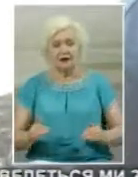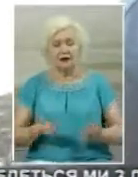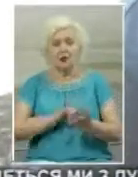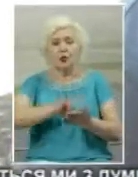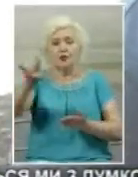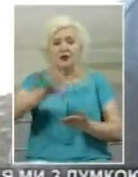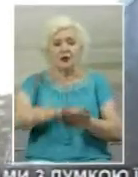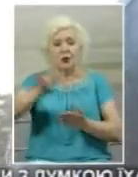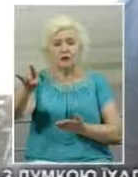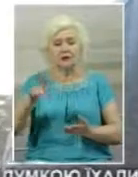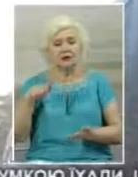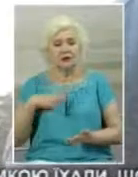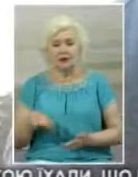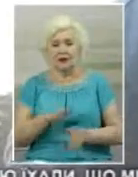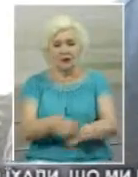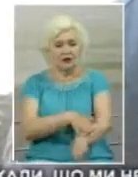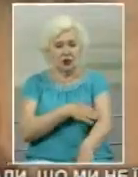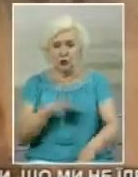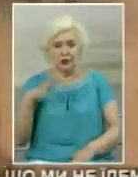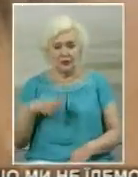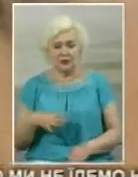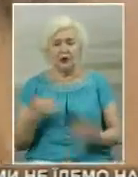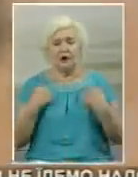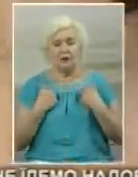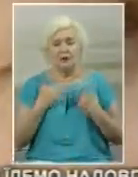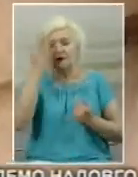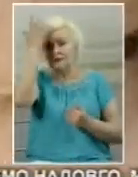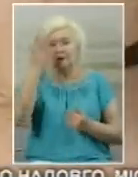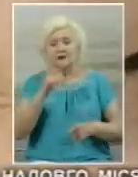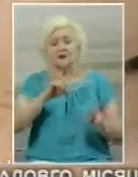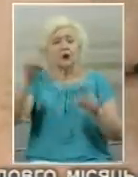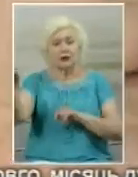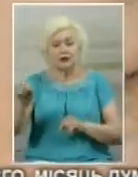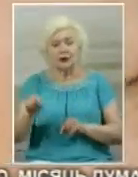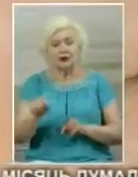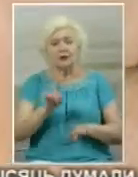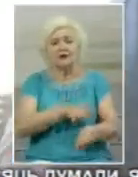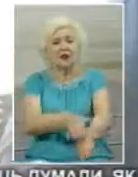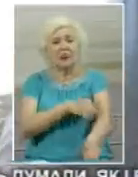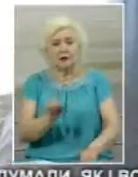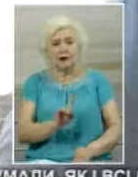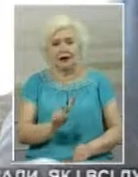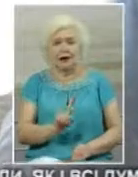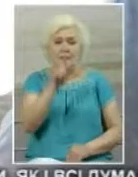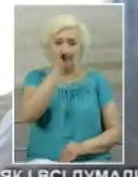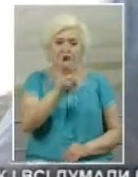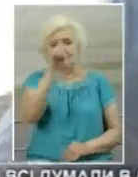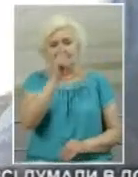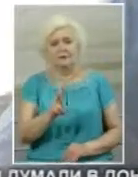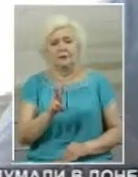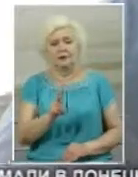нам ждать недолго придется. Мы с мыслью уезжать, что мы не уезжаем надолго, ну, месяц